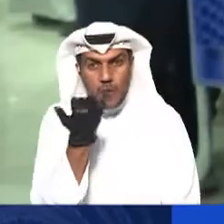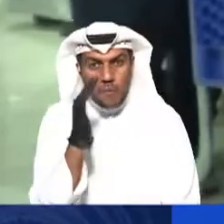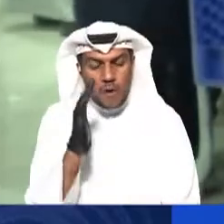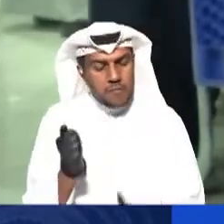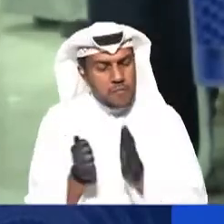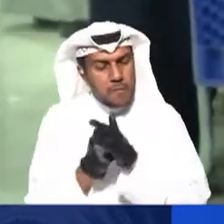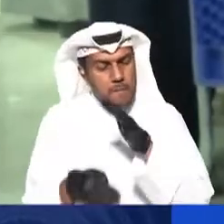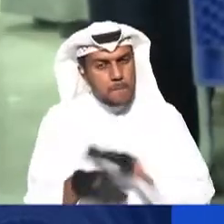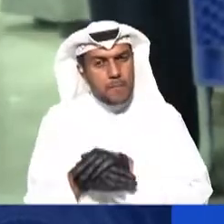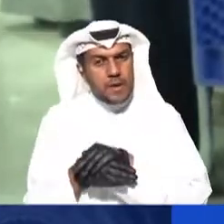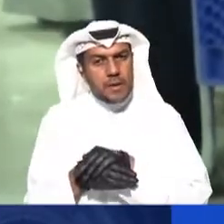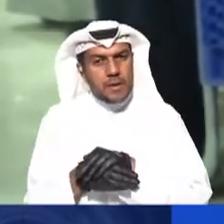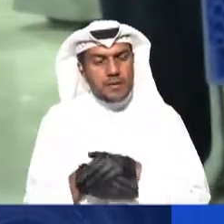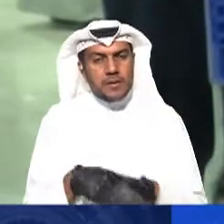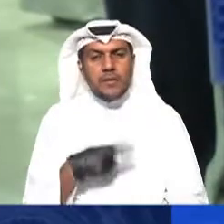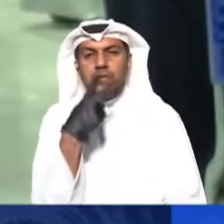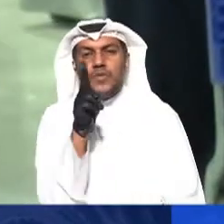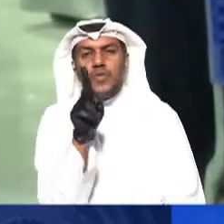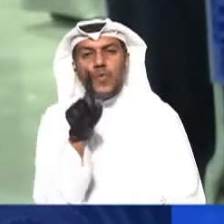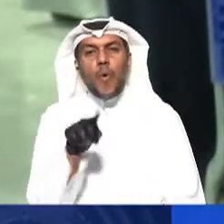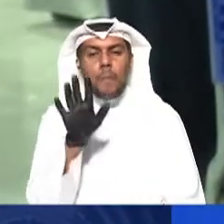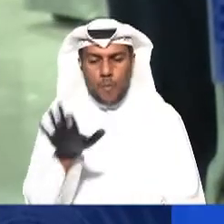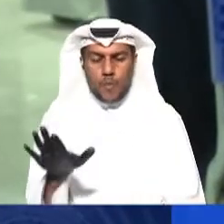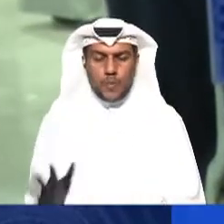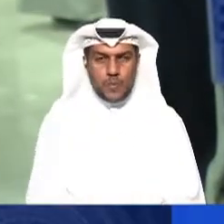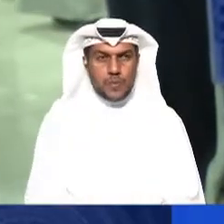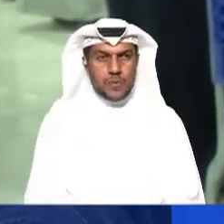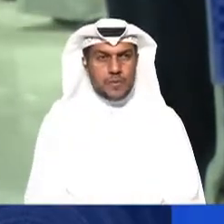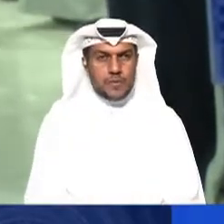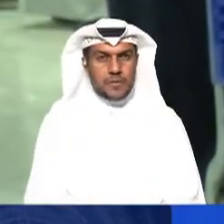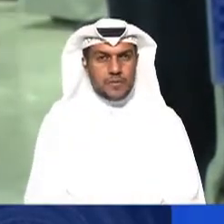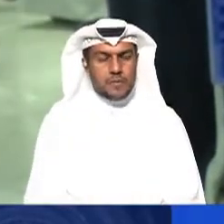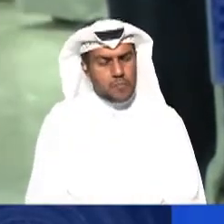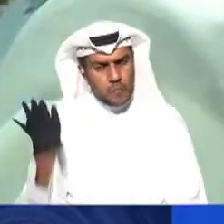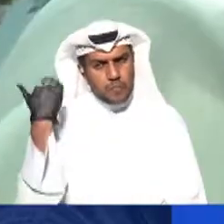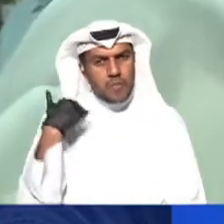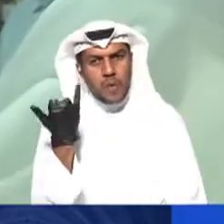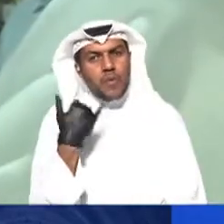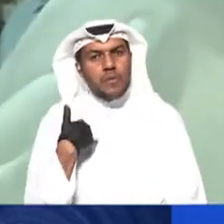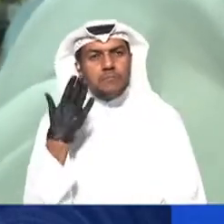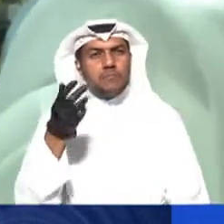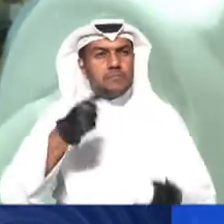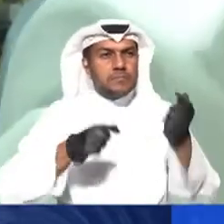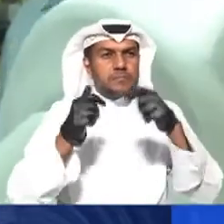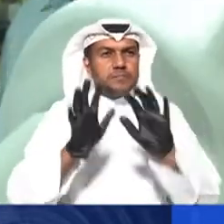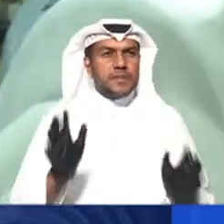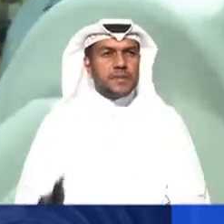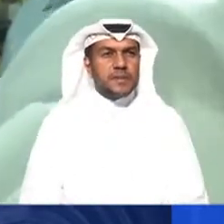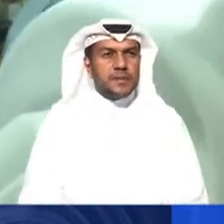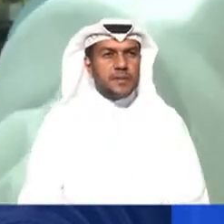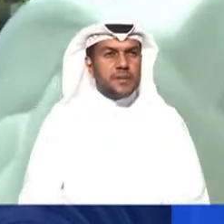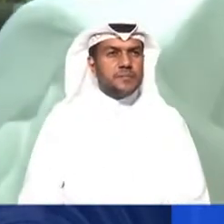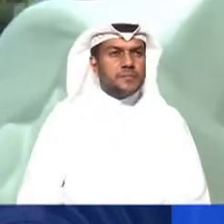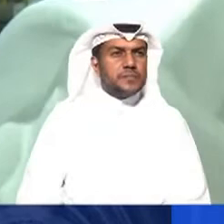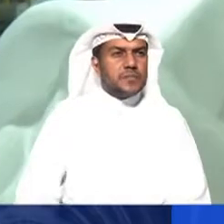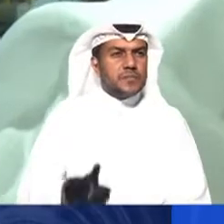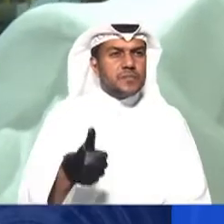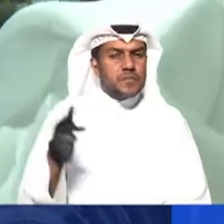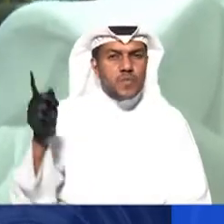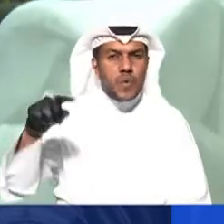تقريبا 20 يوم طالعة، يا أخذ أشياء ضرورية وأمشي. جديني عشان الخضار الإدام اليومي